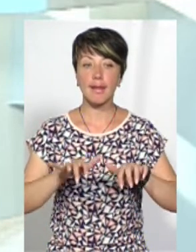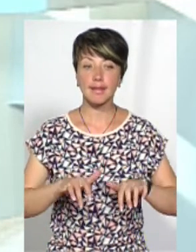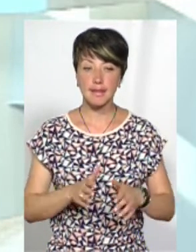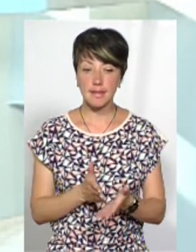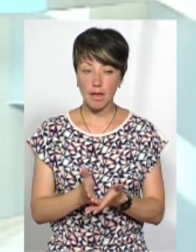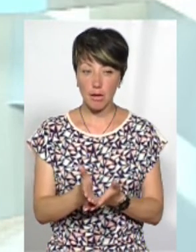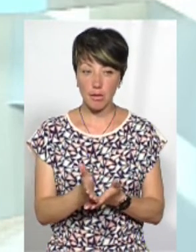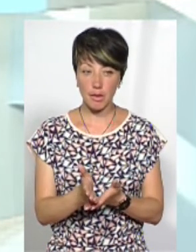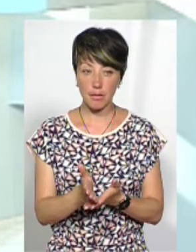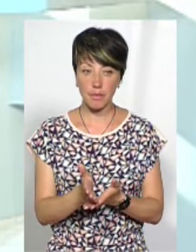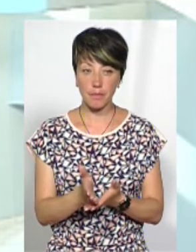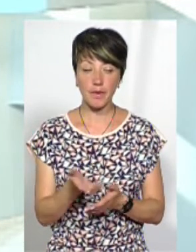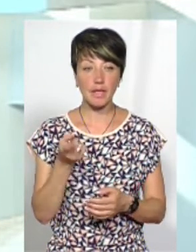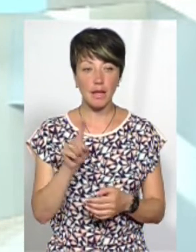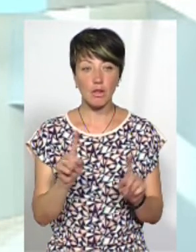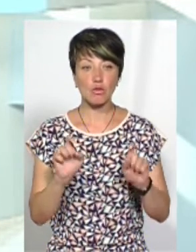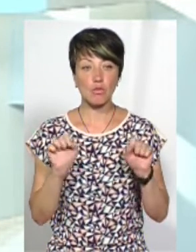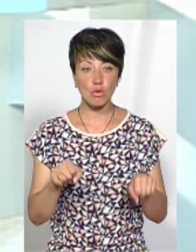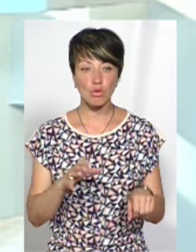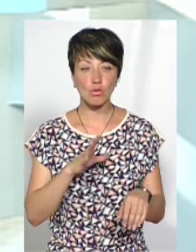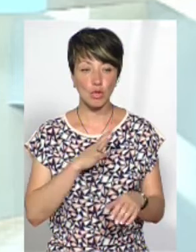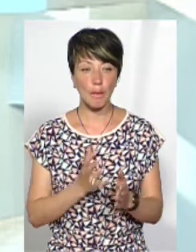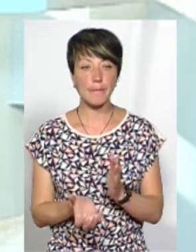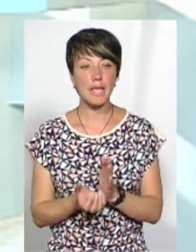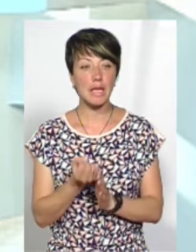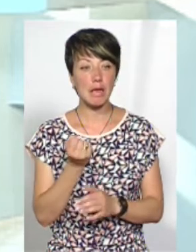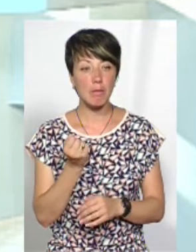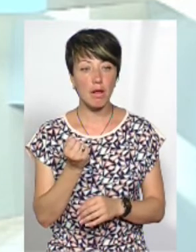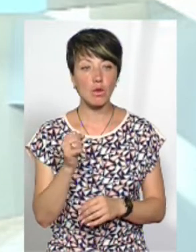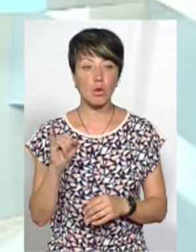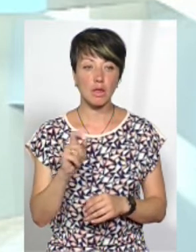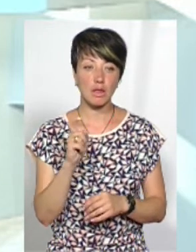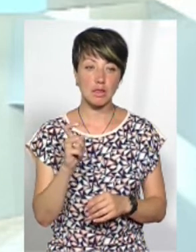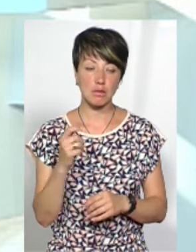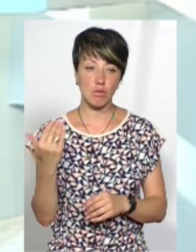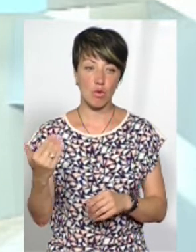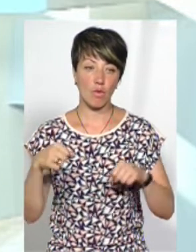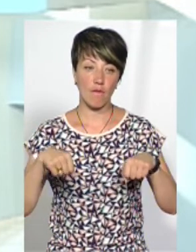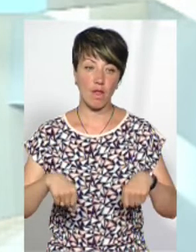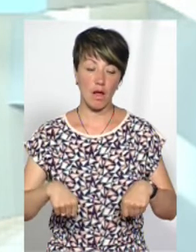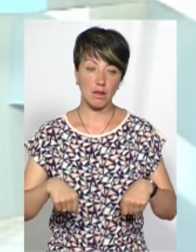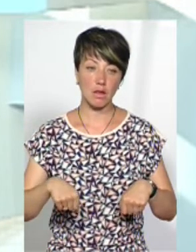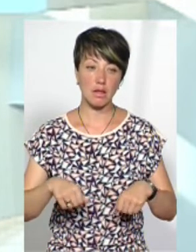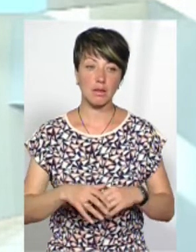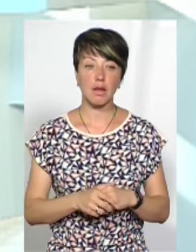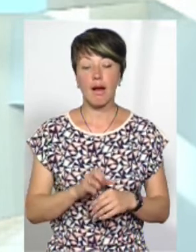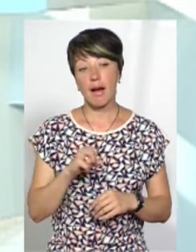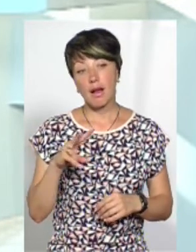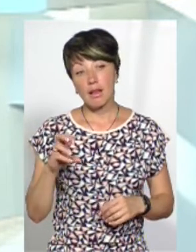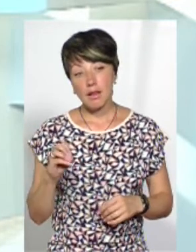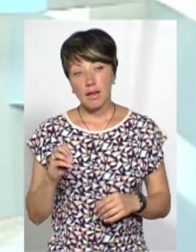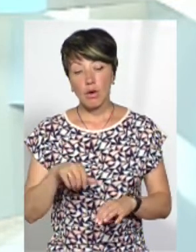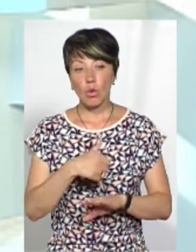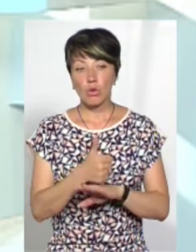IT-напрям. Це те, що може бути підтримано із боку владних структур. Але разом з